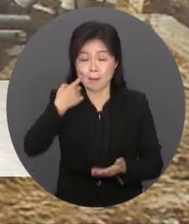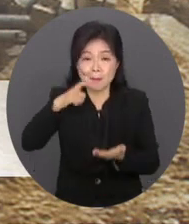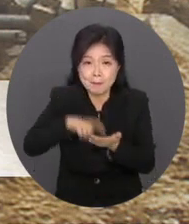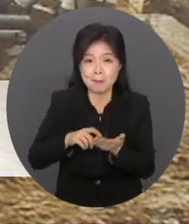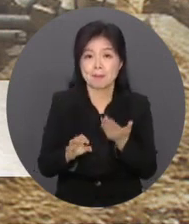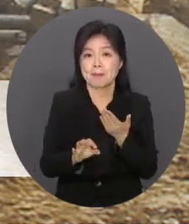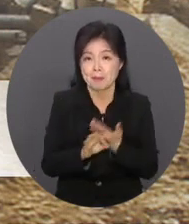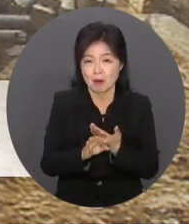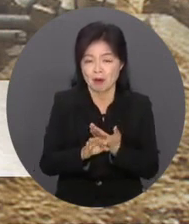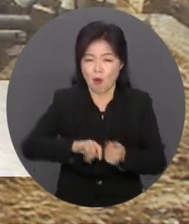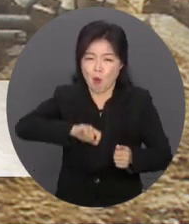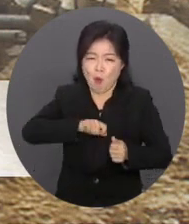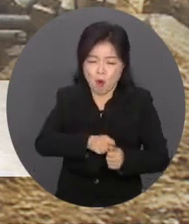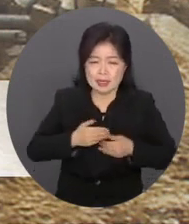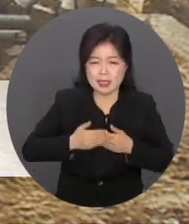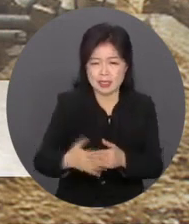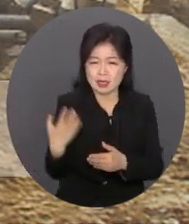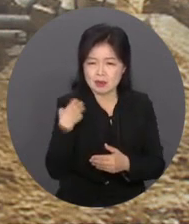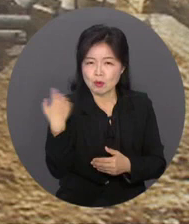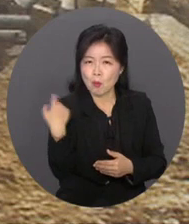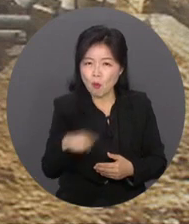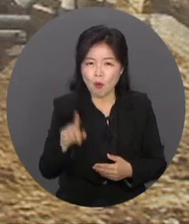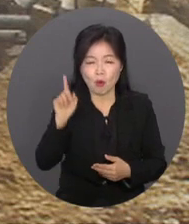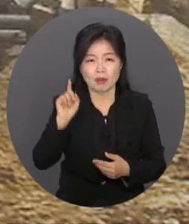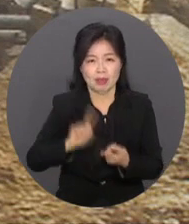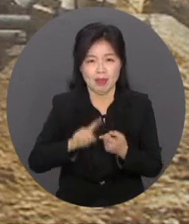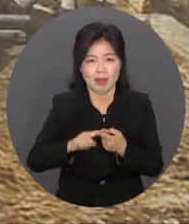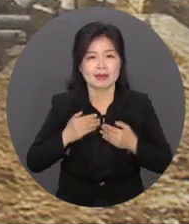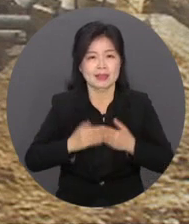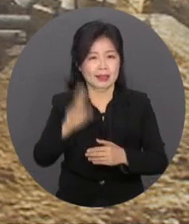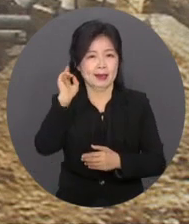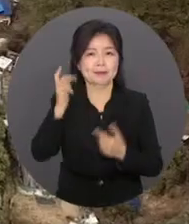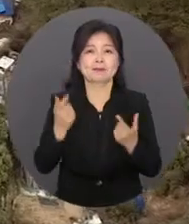인한 책임론으로까지 번질 걸로 보입니다 주현정 기자가 보도합니다